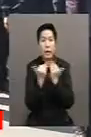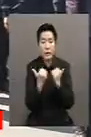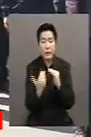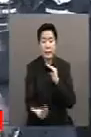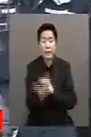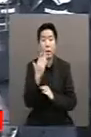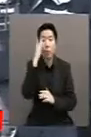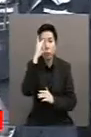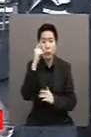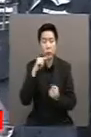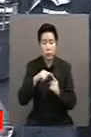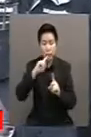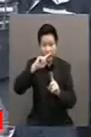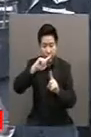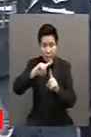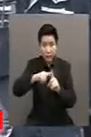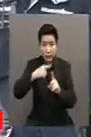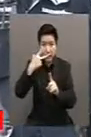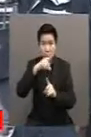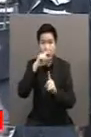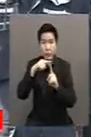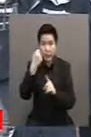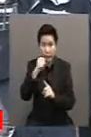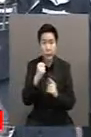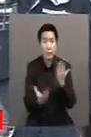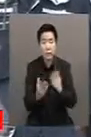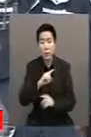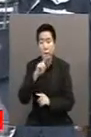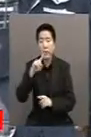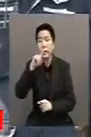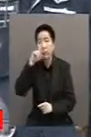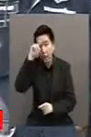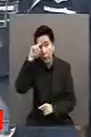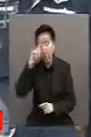ของวันพรุ่งนี้นะคะ10มีนาคมหรือจะเป็นช่วงเช้าของวันเสาร์11มีนาคมนี้